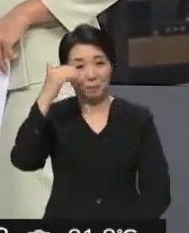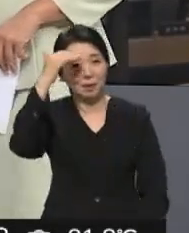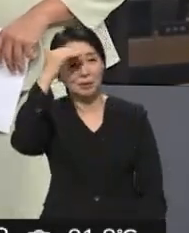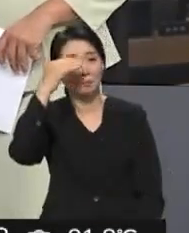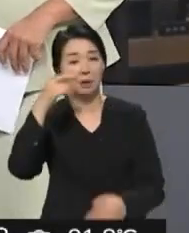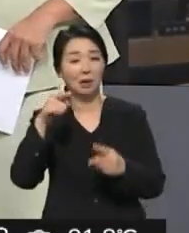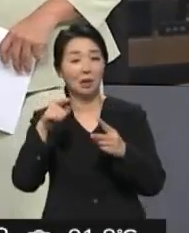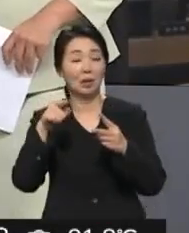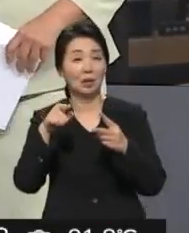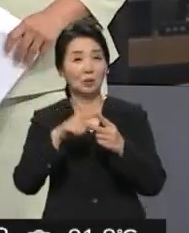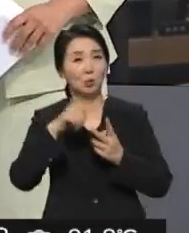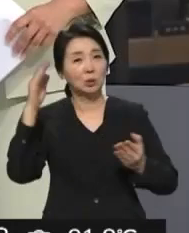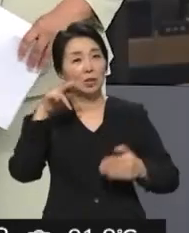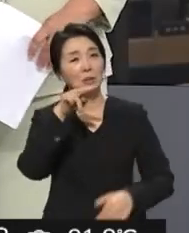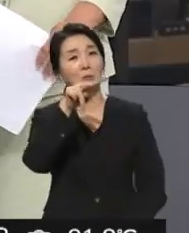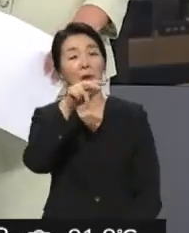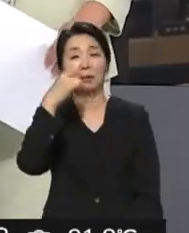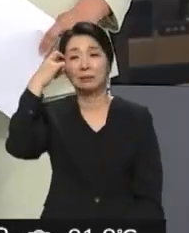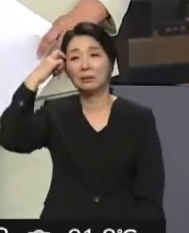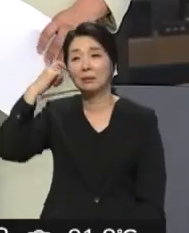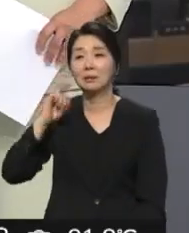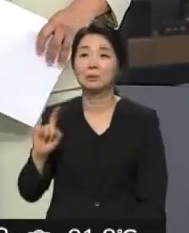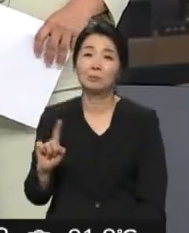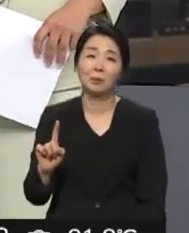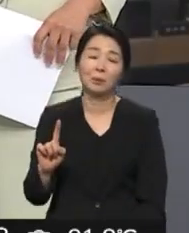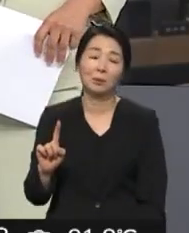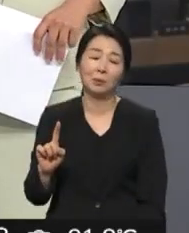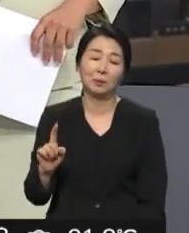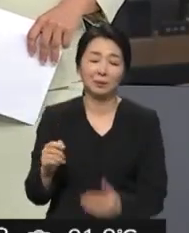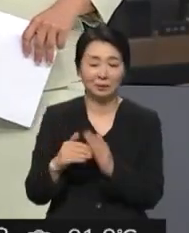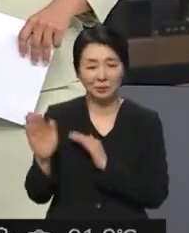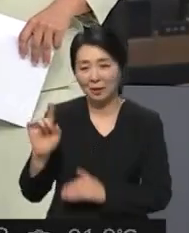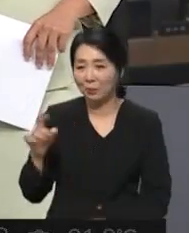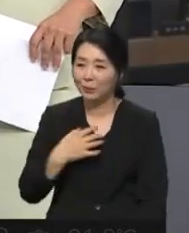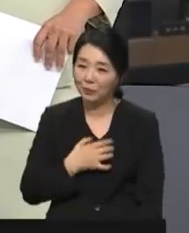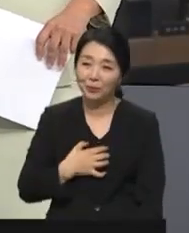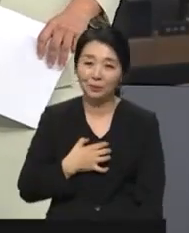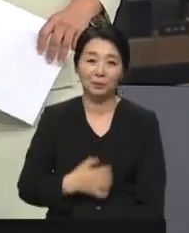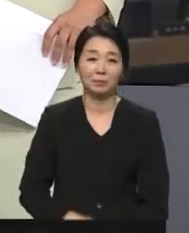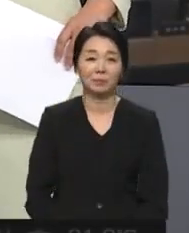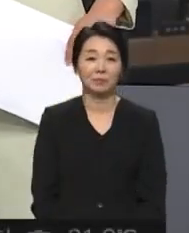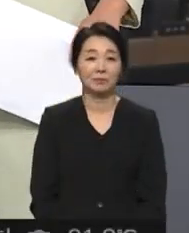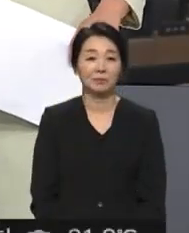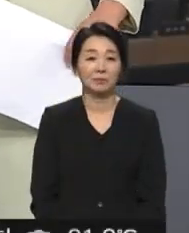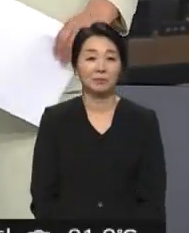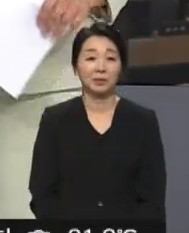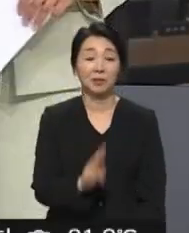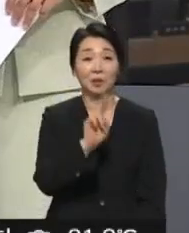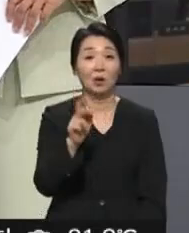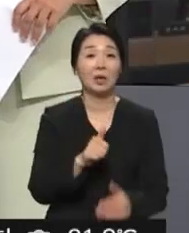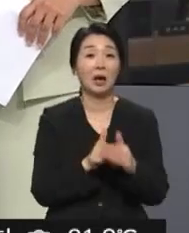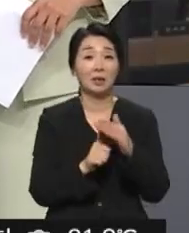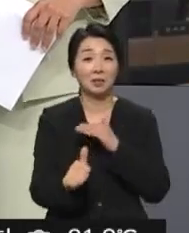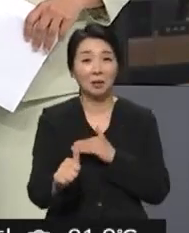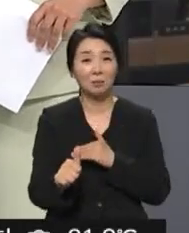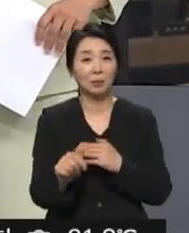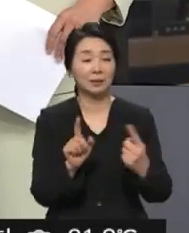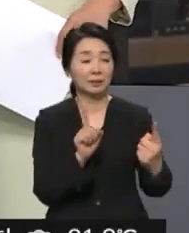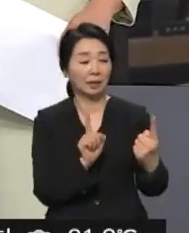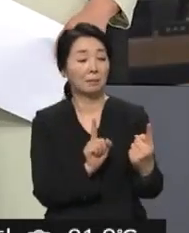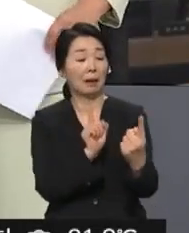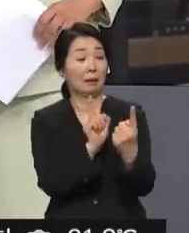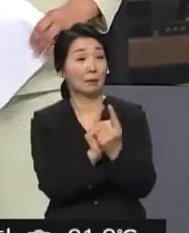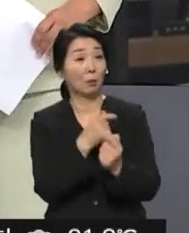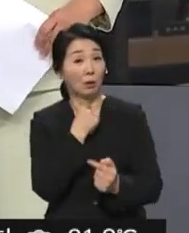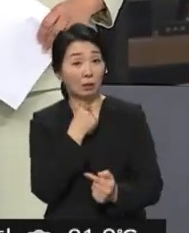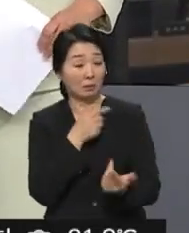보고 있었는데요. 어떤 느낌을 받고 돌아갔을지 걱정이 됩니다. 앞서 여야 대표는 1대1 만남도 추진을